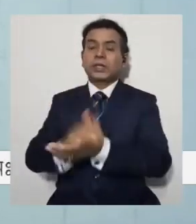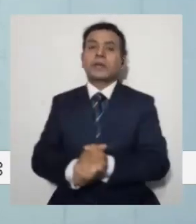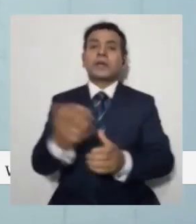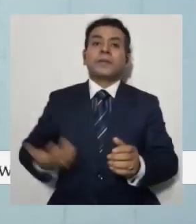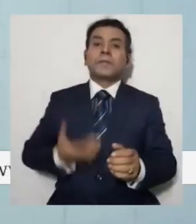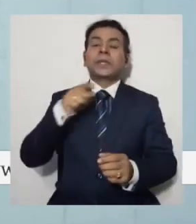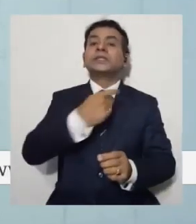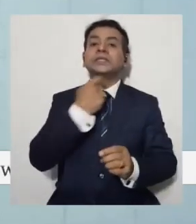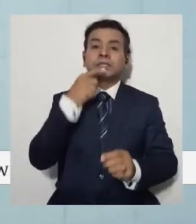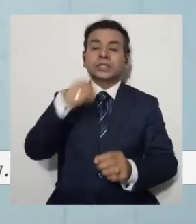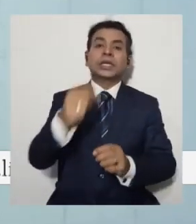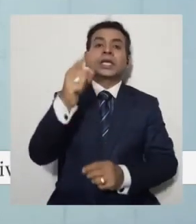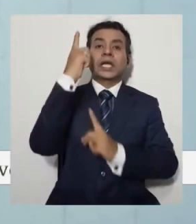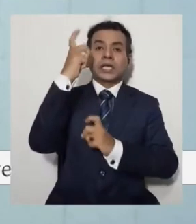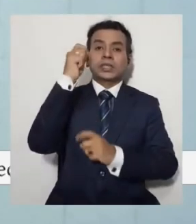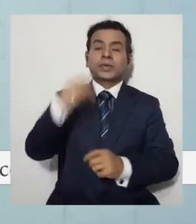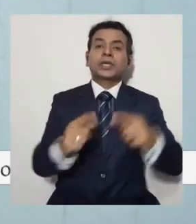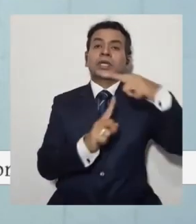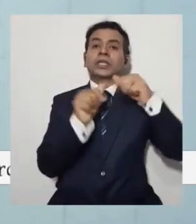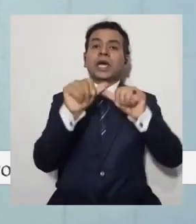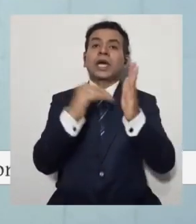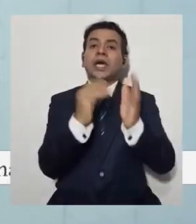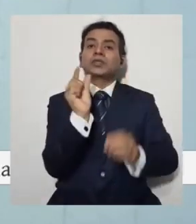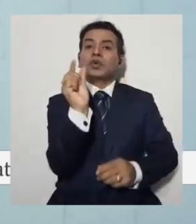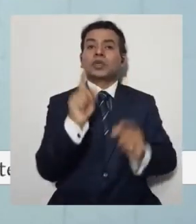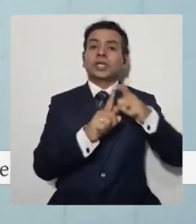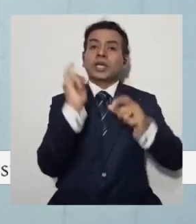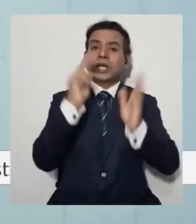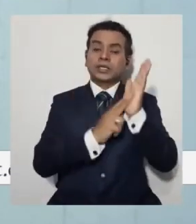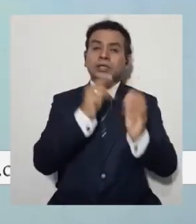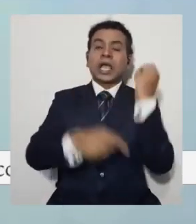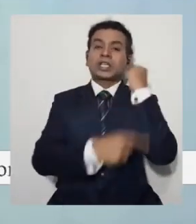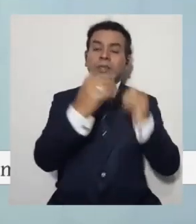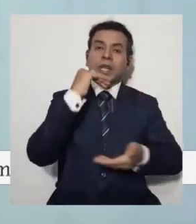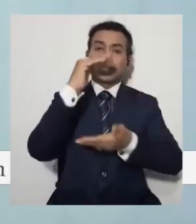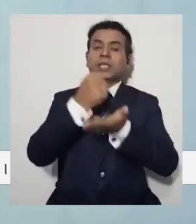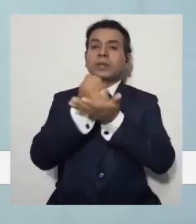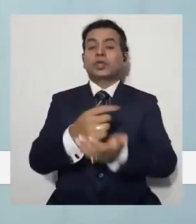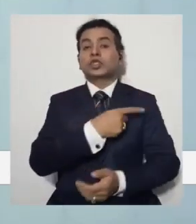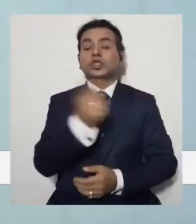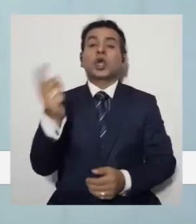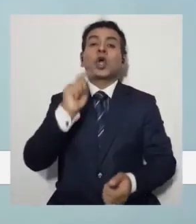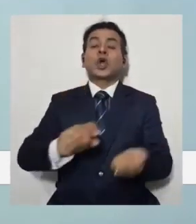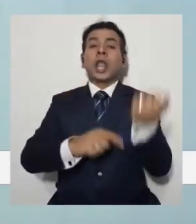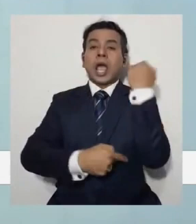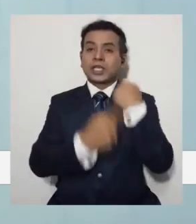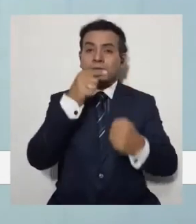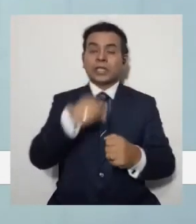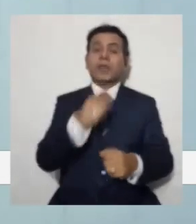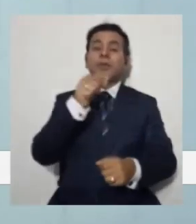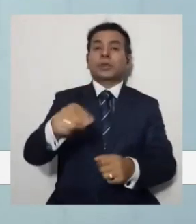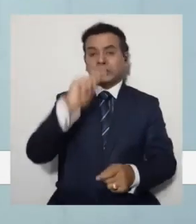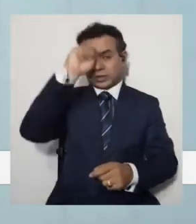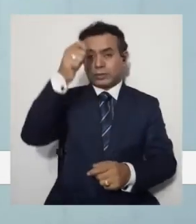হস্তান্তর করবেন। সকল প্রতিষ্ঠান প্রধান এবং প্রতিষ্ঠান সমূহের সংশ্লিষ্ট মন্ত্রণালয়ের প্রতি আন্তরিক কৃতজ্ঞতা এবং ধন্যবাদ।